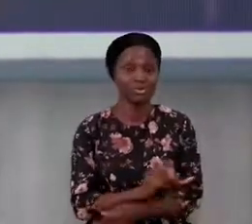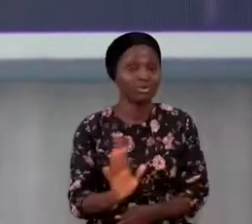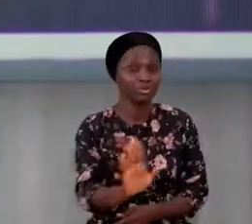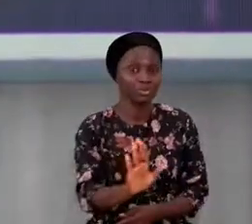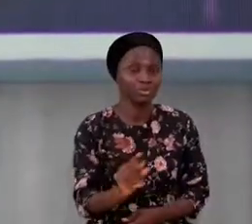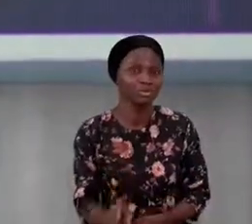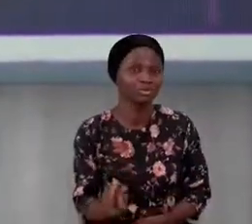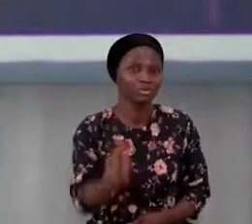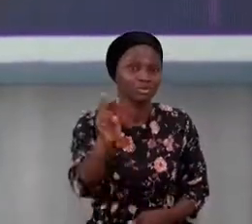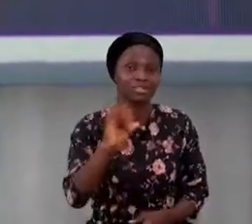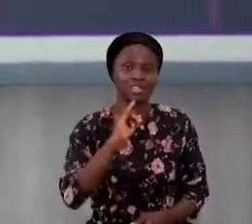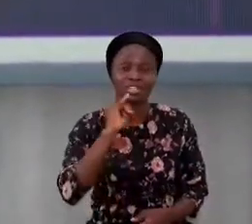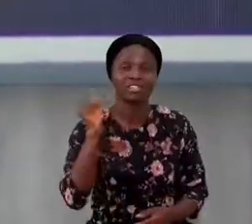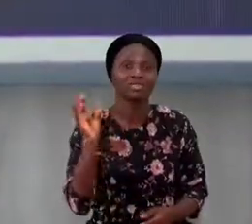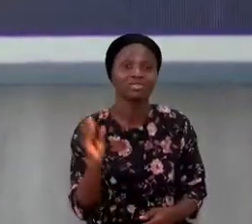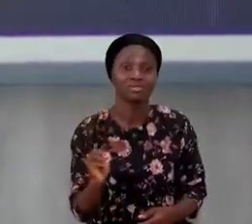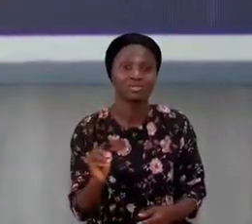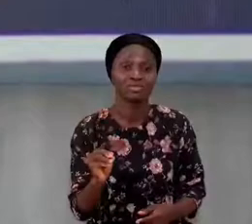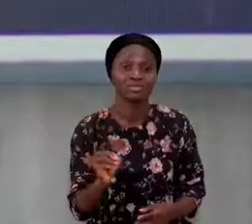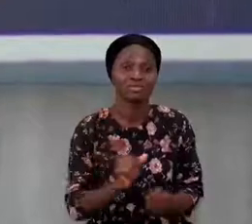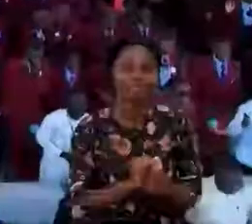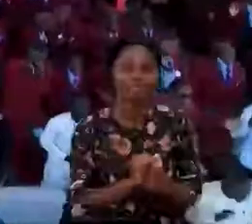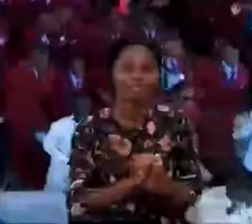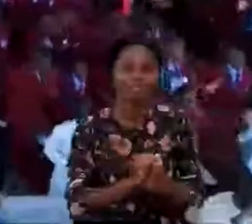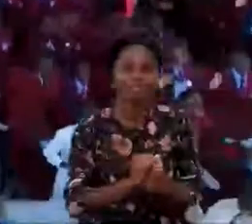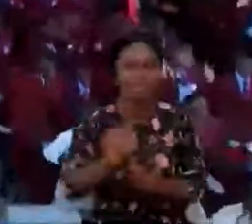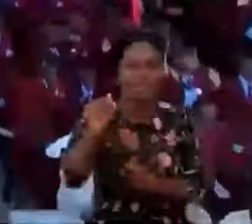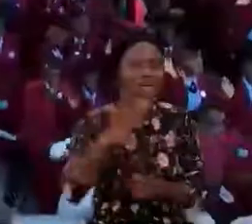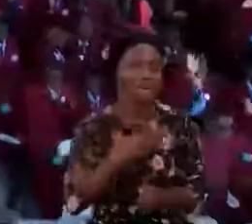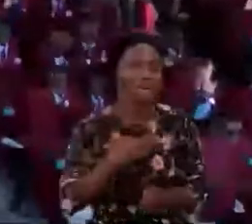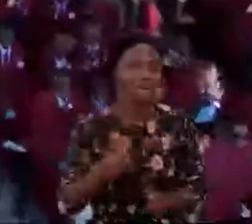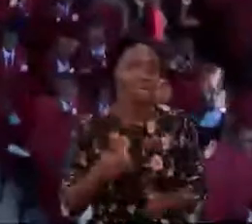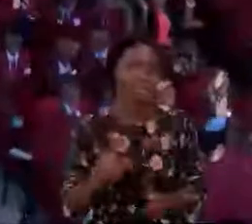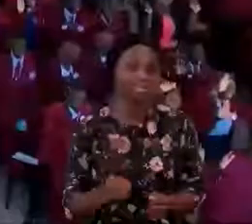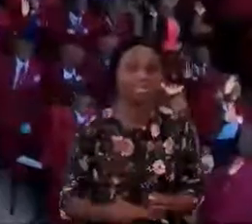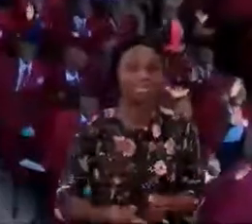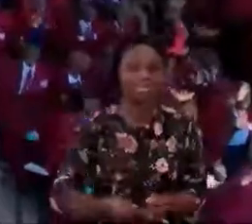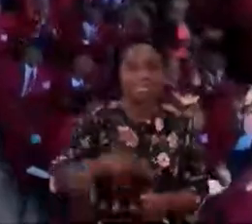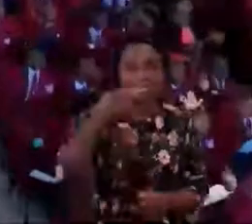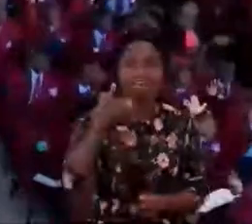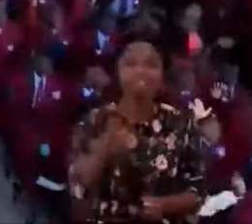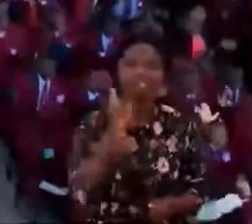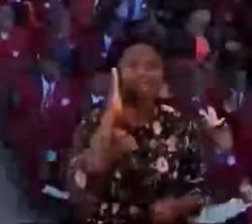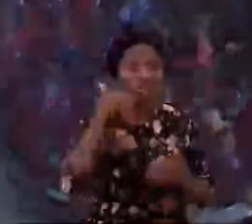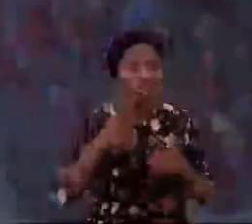élevé, et tu dois donc prendre un avion à partir de ce jour.